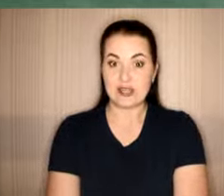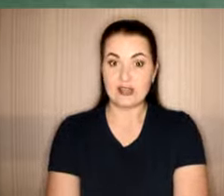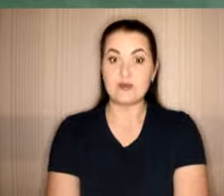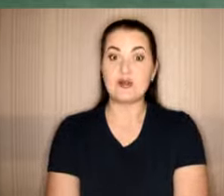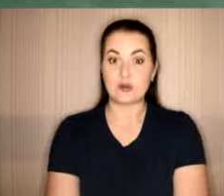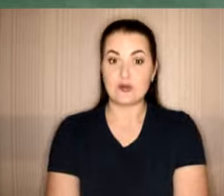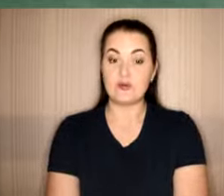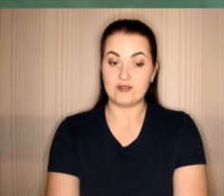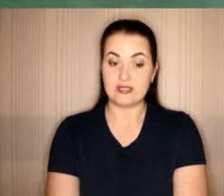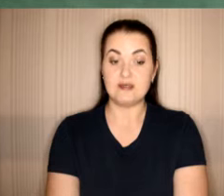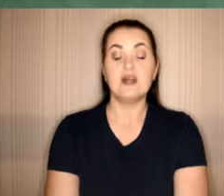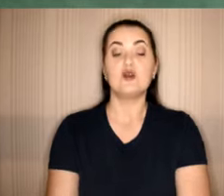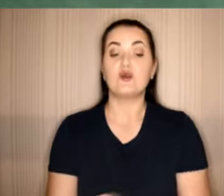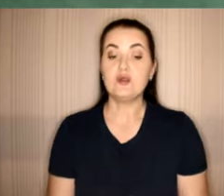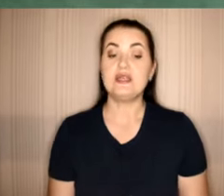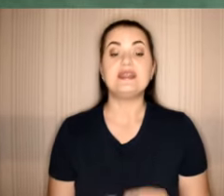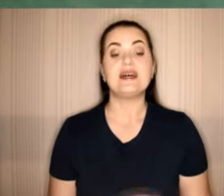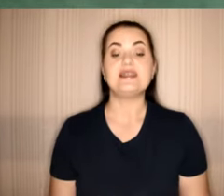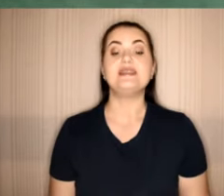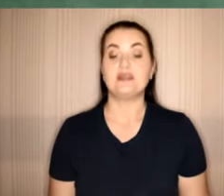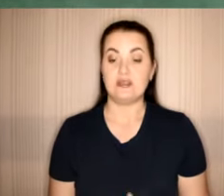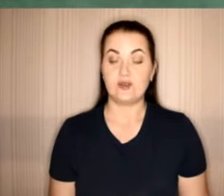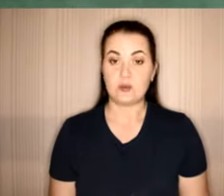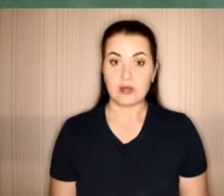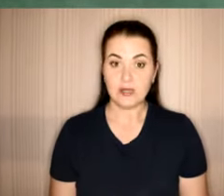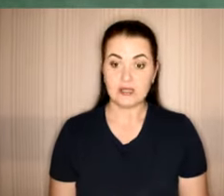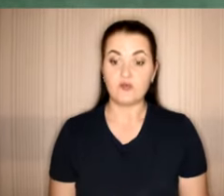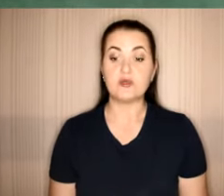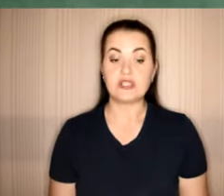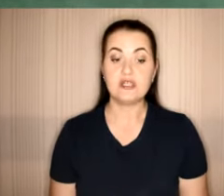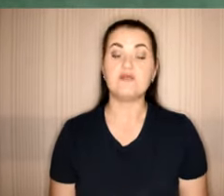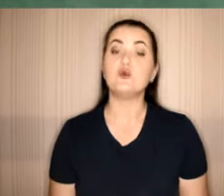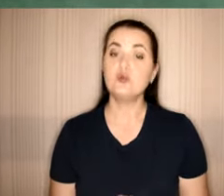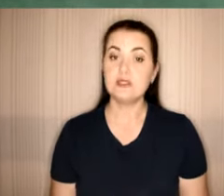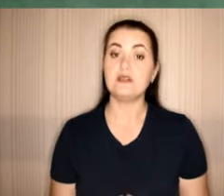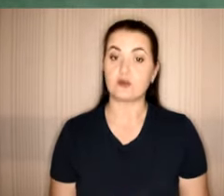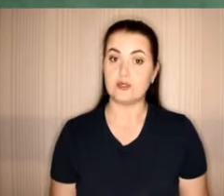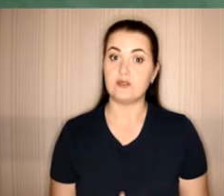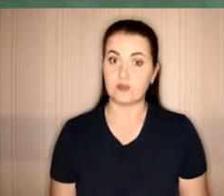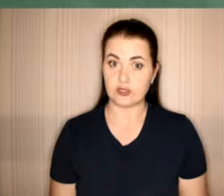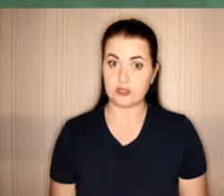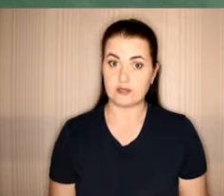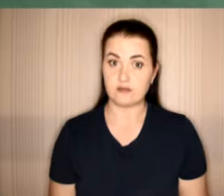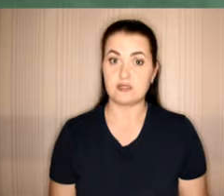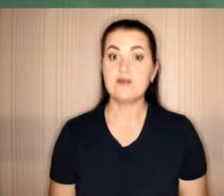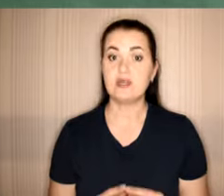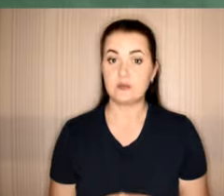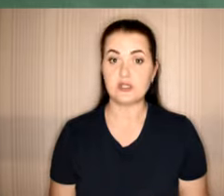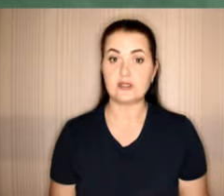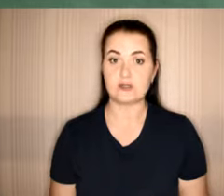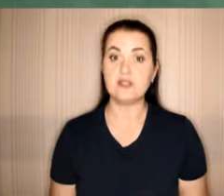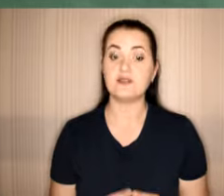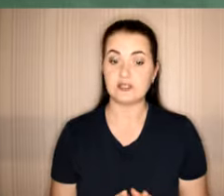Давайте розглянемо роль у мовленні. Короткі та нестягнені форми прикметників поширені в усній народній творчості. Там